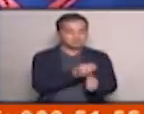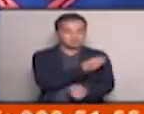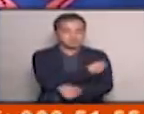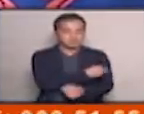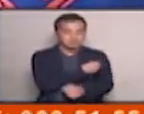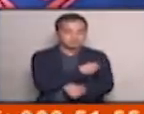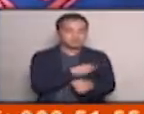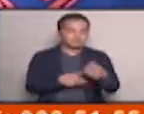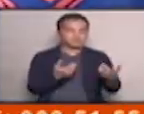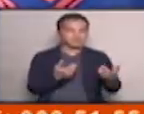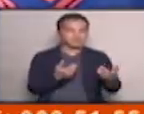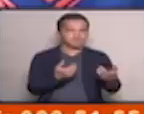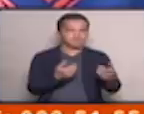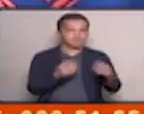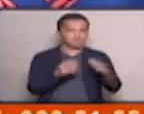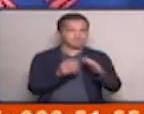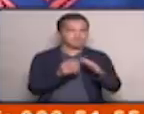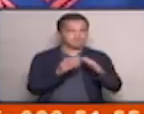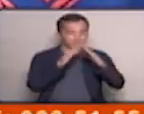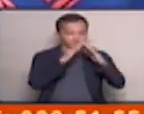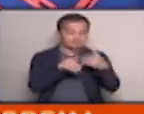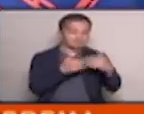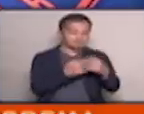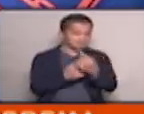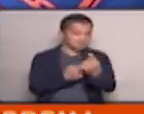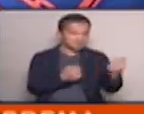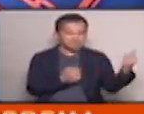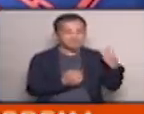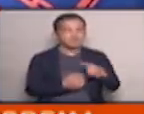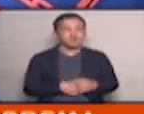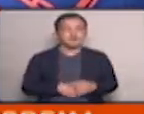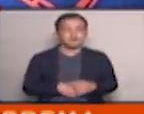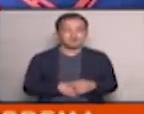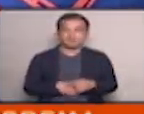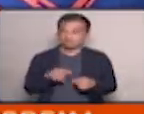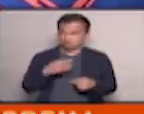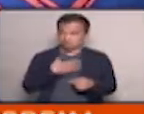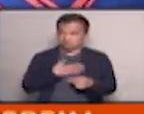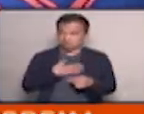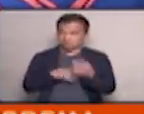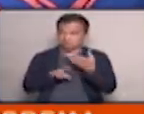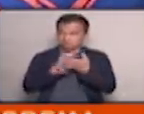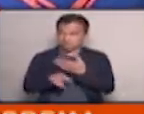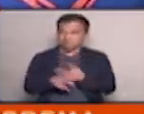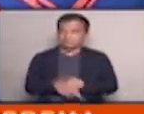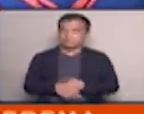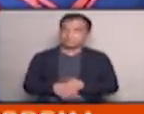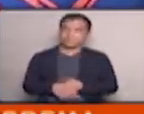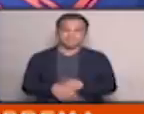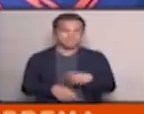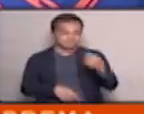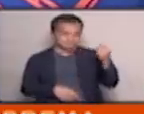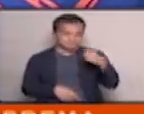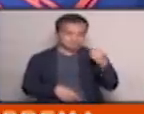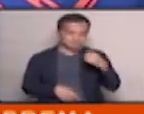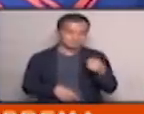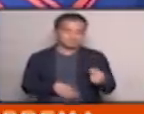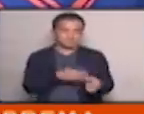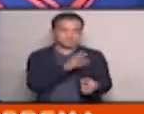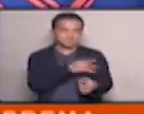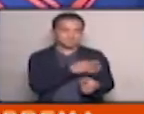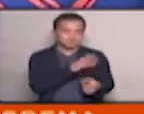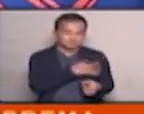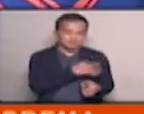Okay. Bukod pa po yung boarding house namin tsaka pagkain. Okay, so gusto niyo po ma-refund na lang sana? Opo, kasi nag-intay na rin